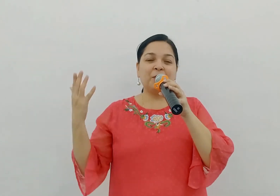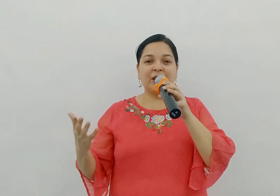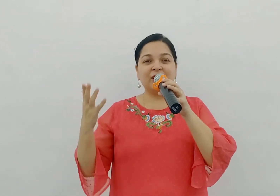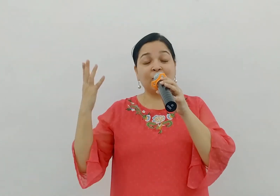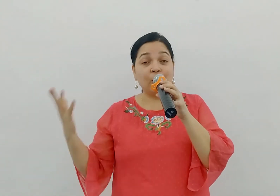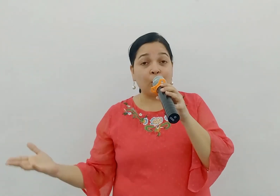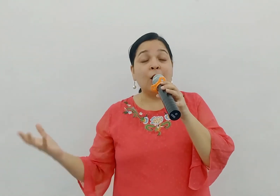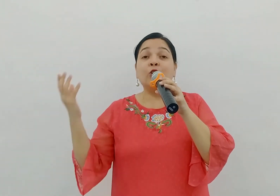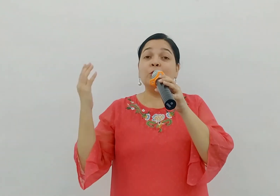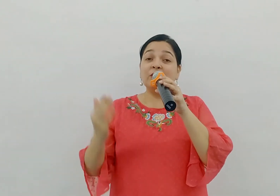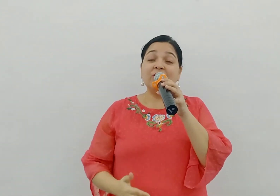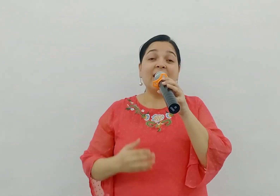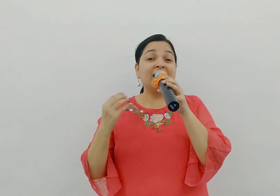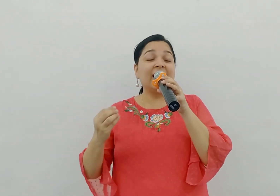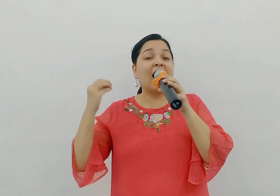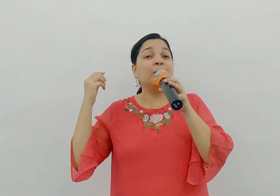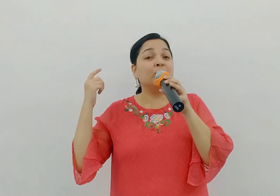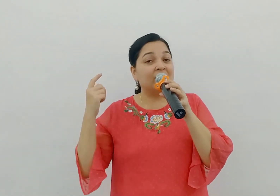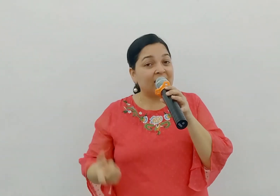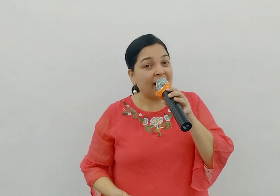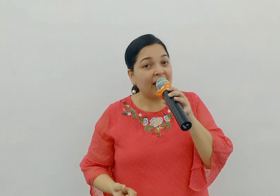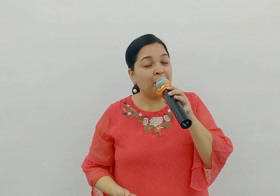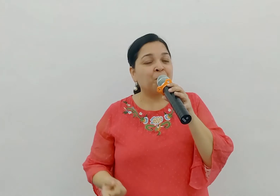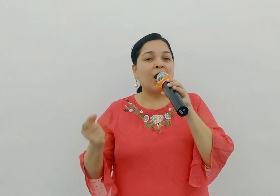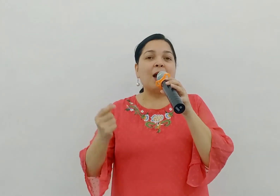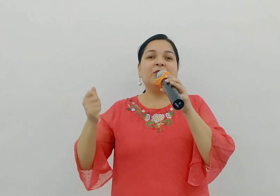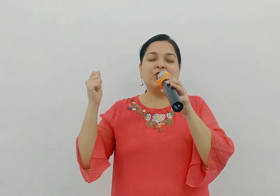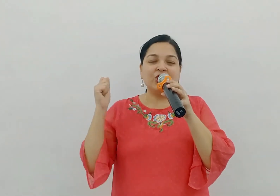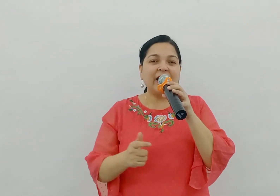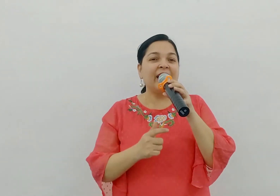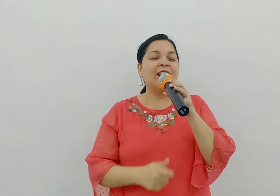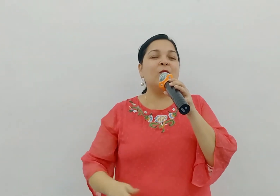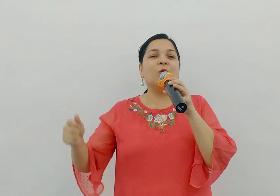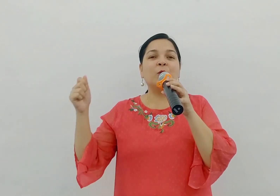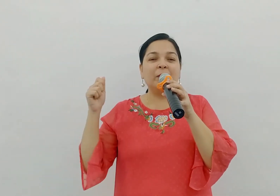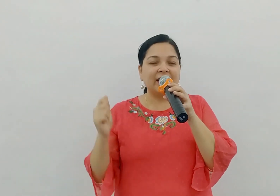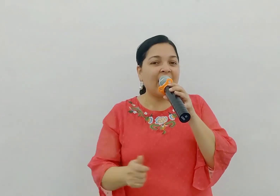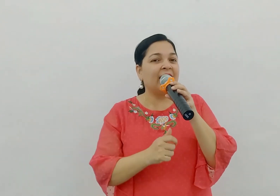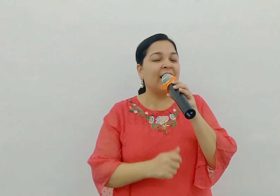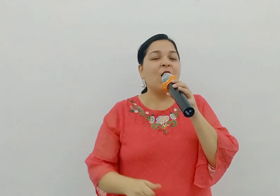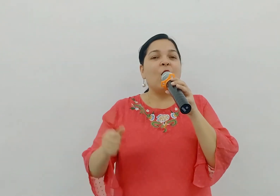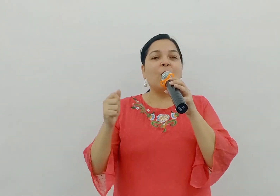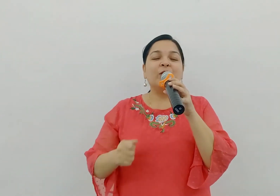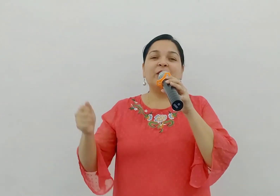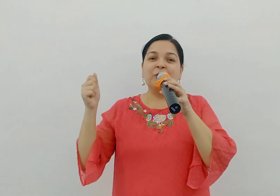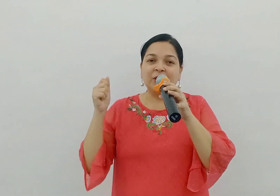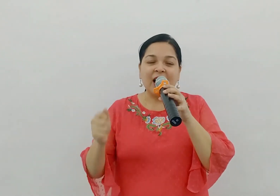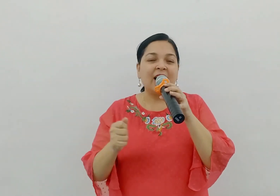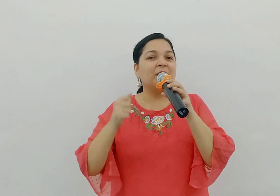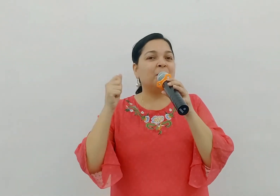हालेलुया, प्रेज द लॉर्ड। तो मुझे विश्वास है कि आप उत्साहित है, आप जा रहे हैं, लोगों को बता रहे हैं और